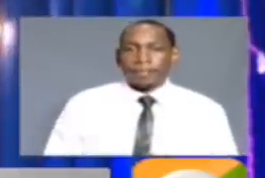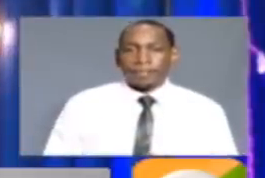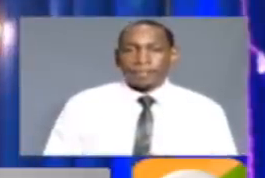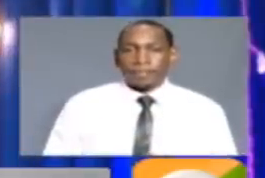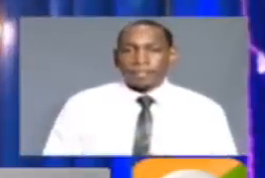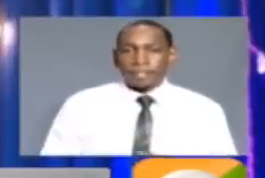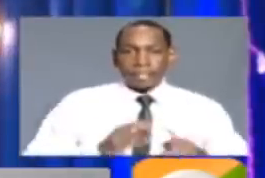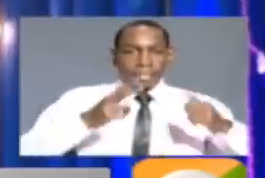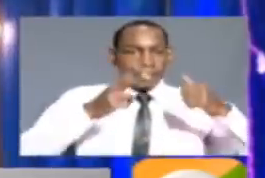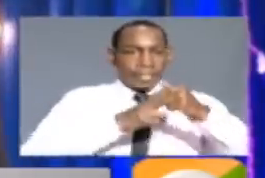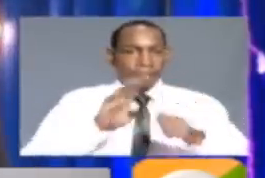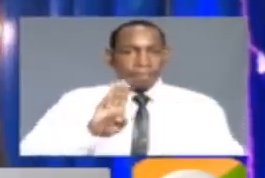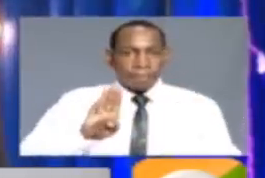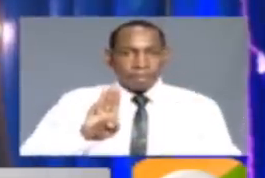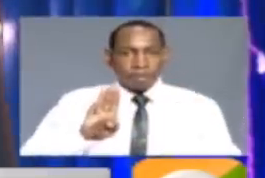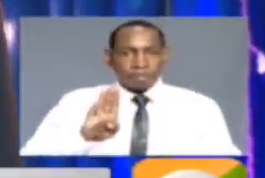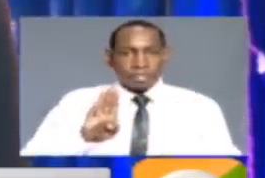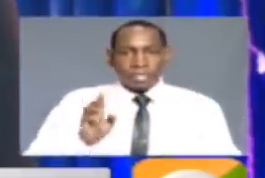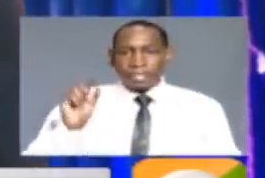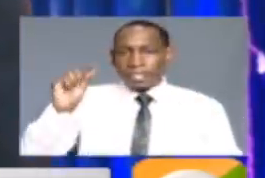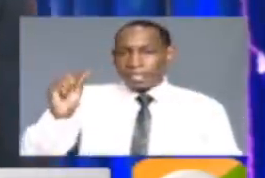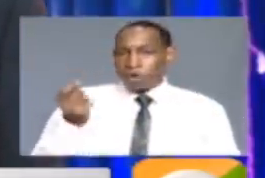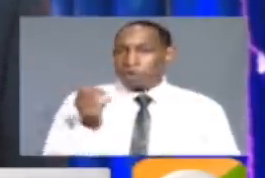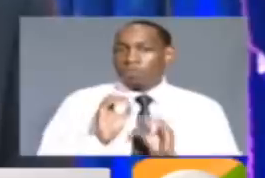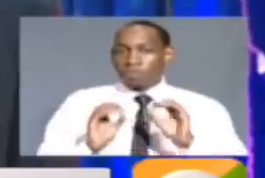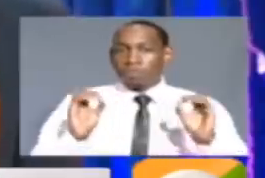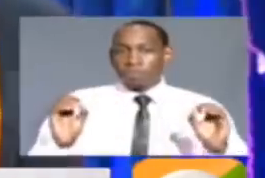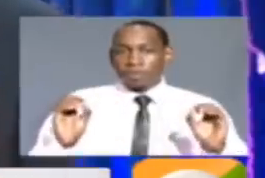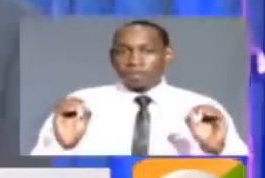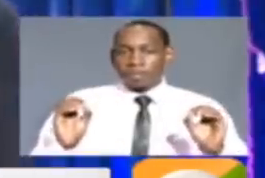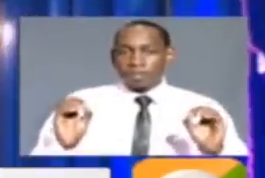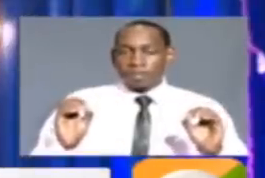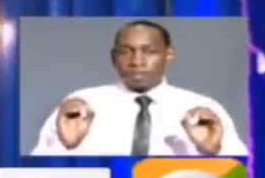7 billion tellings is not pocket change.